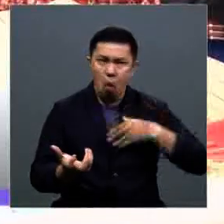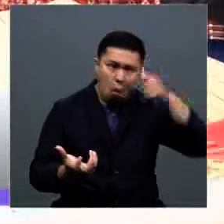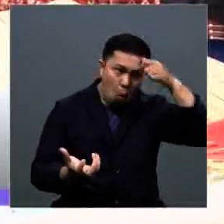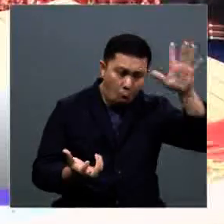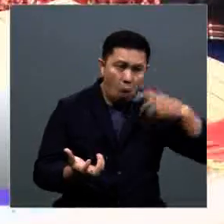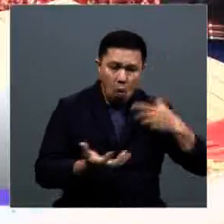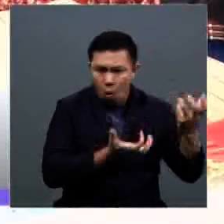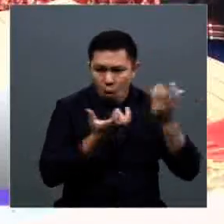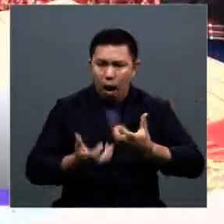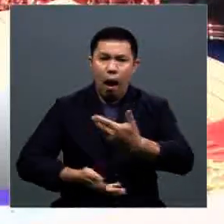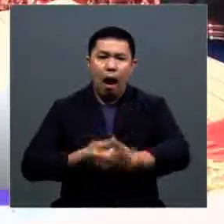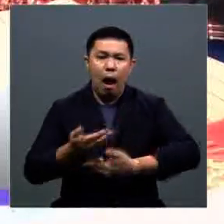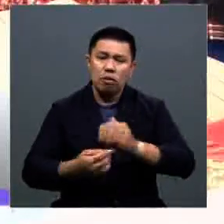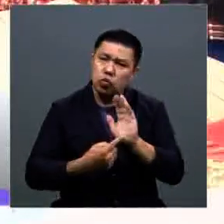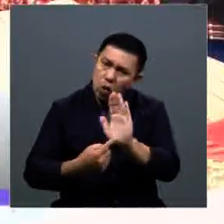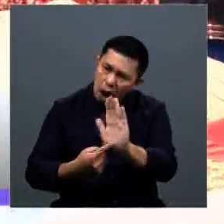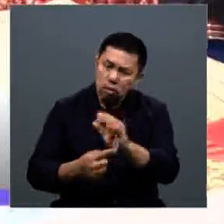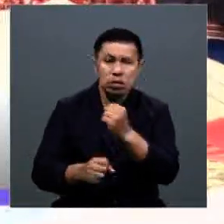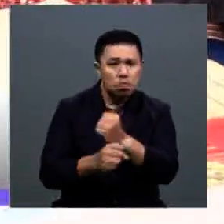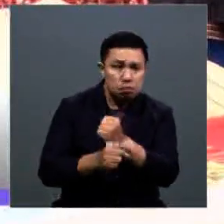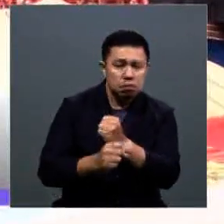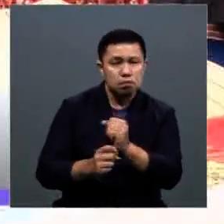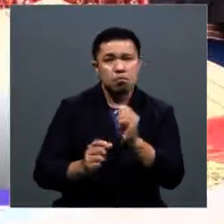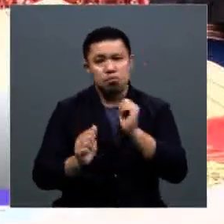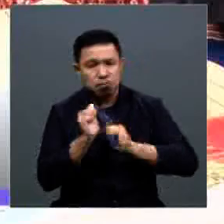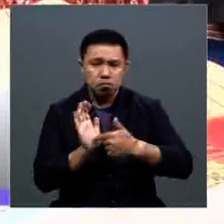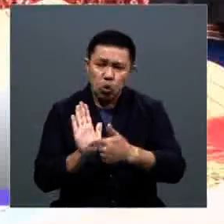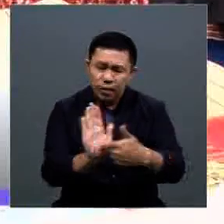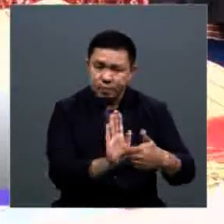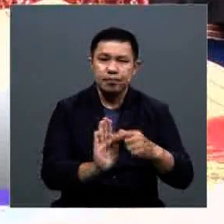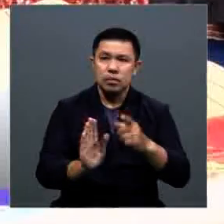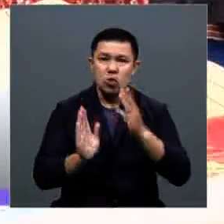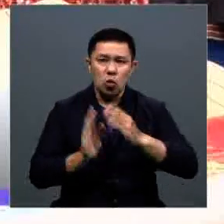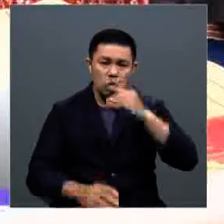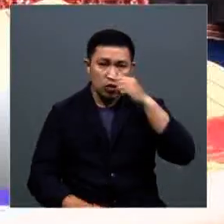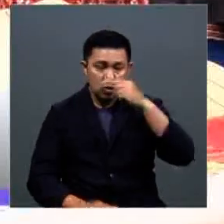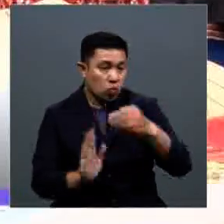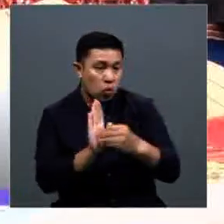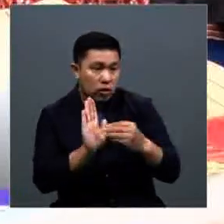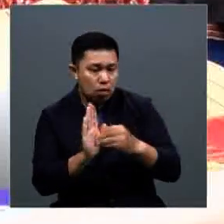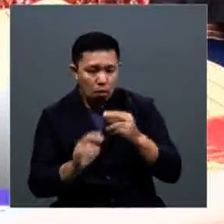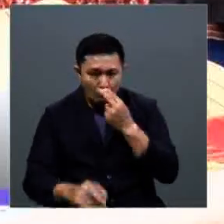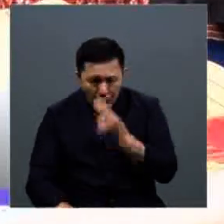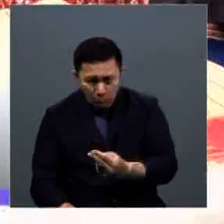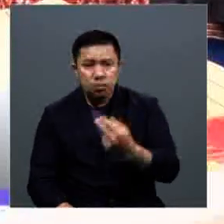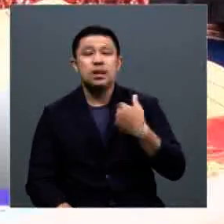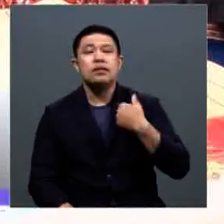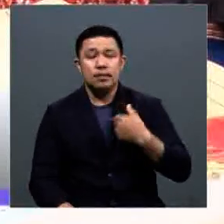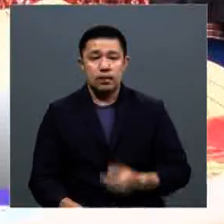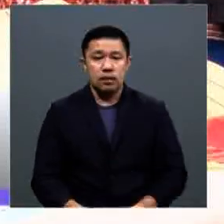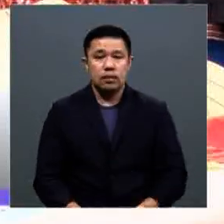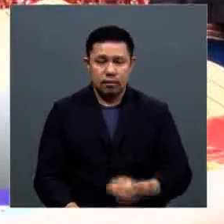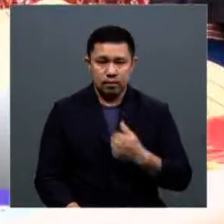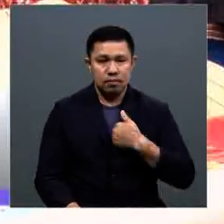นามาเผยแพร่มาสาธิตมาโชว์มาแสดงให้คนกรุงเทพได้รู้ได้เห็นอย่างเงี้ยค่ะเป็นสิ่ง